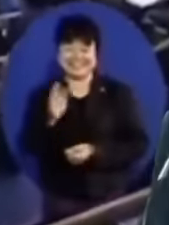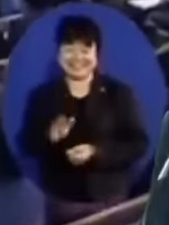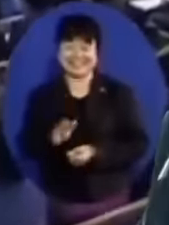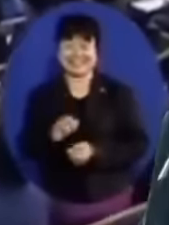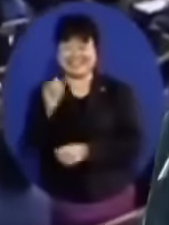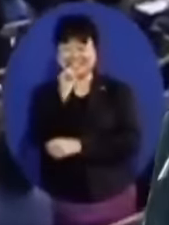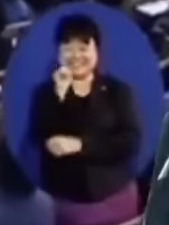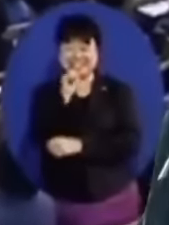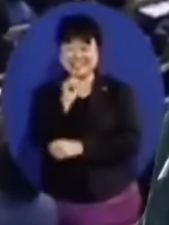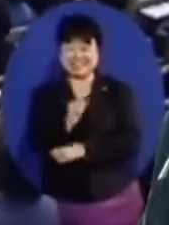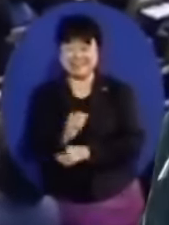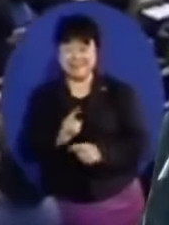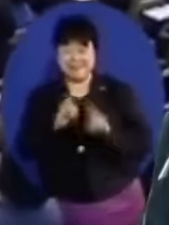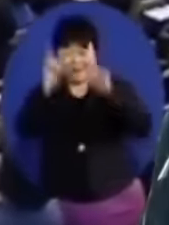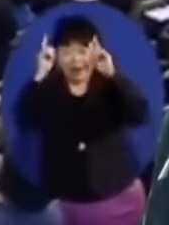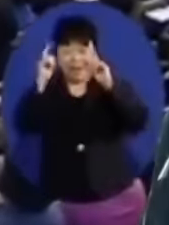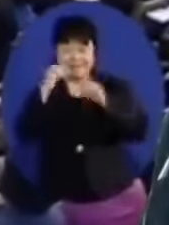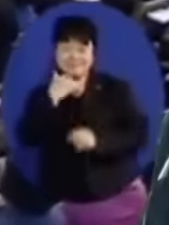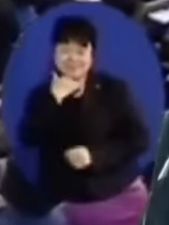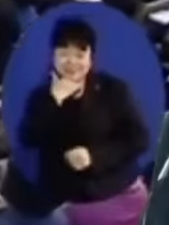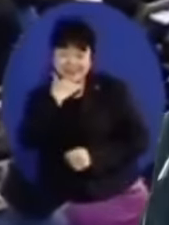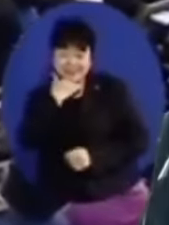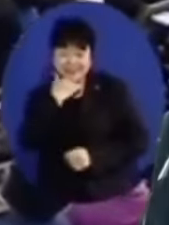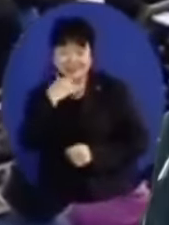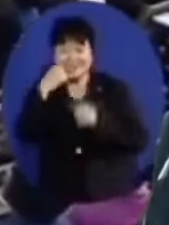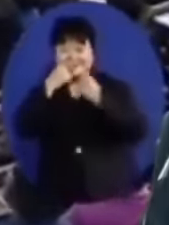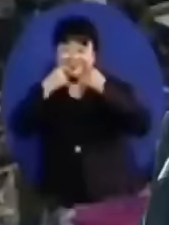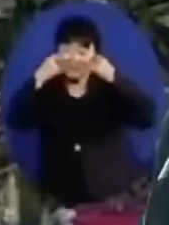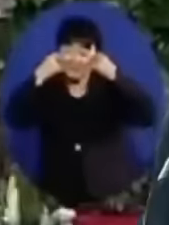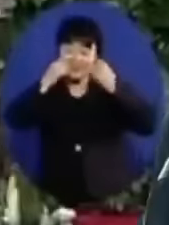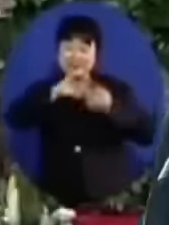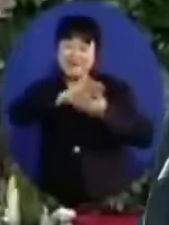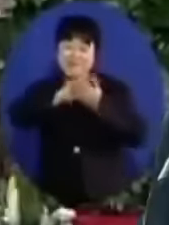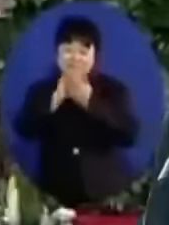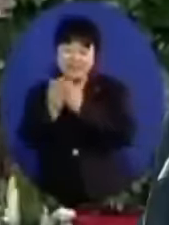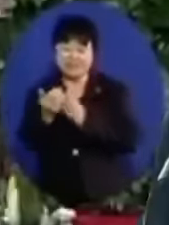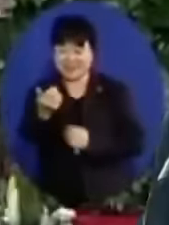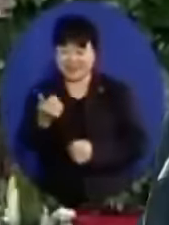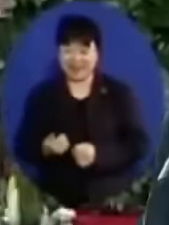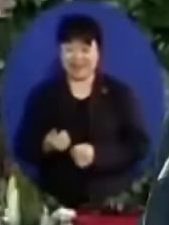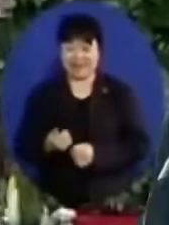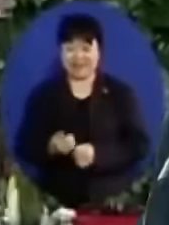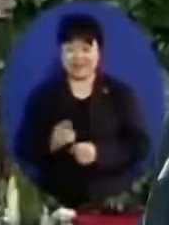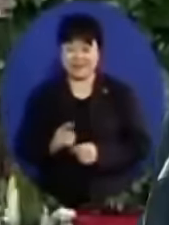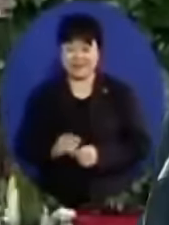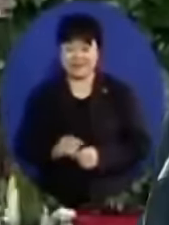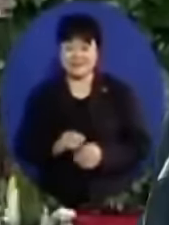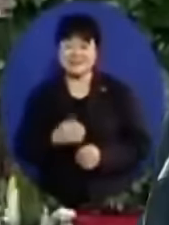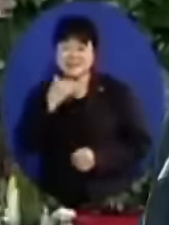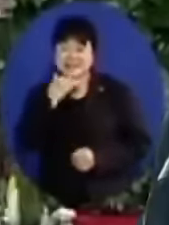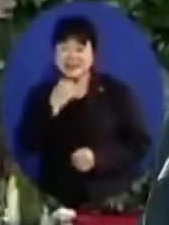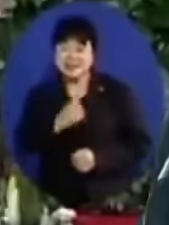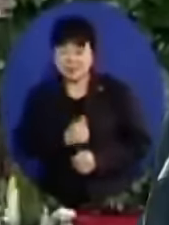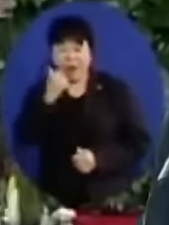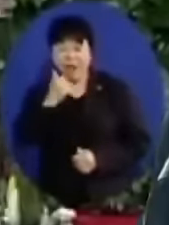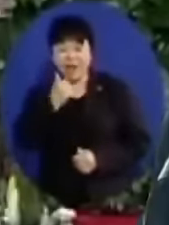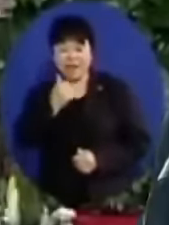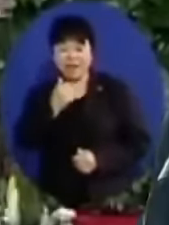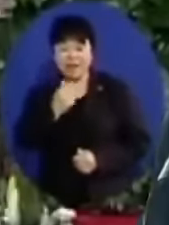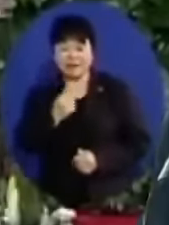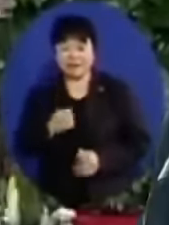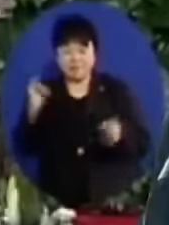택시 기사가 순간적으로 얼굴이 환해지면서 조금 전까지 사람을 잡아먹을 것 같이 화가 난 표정이